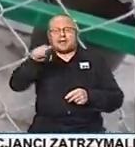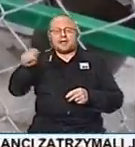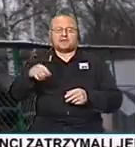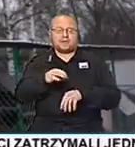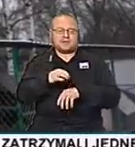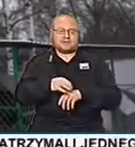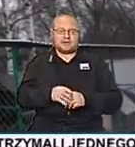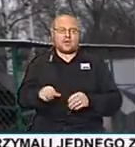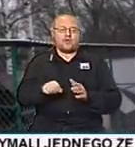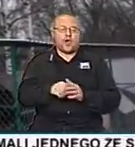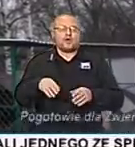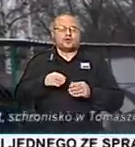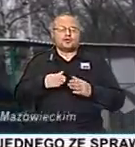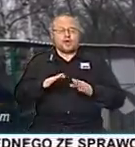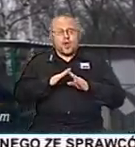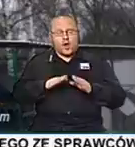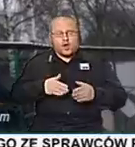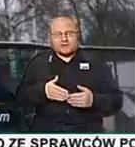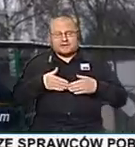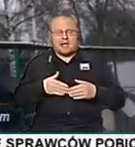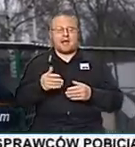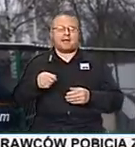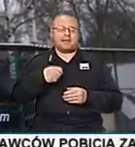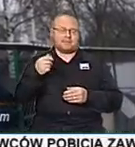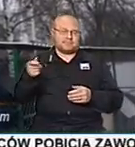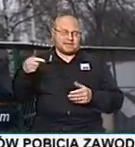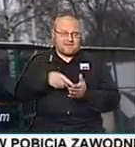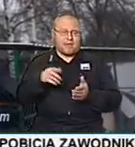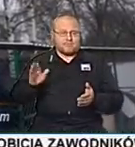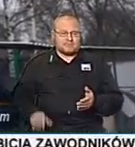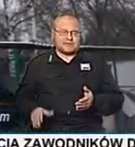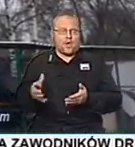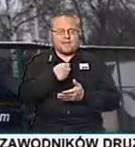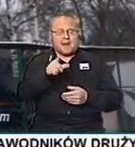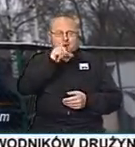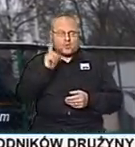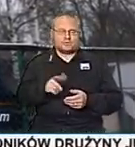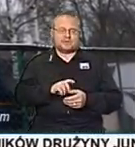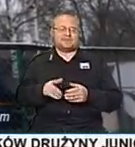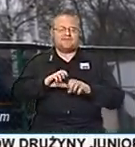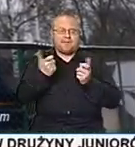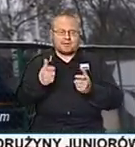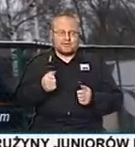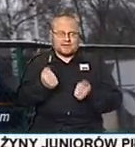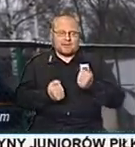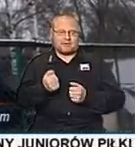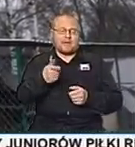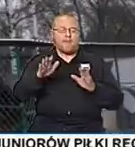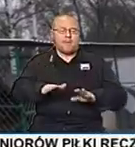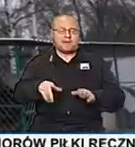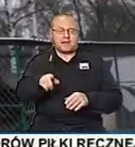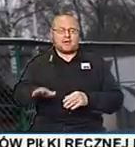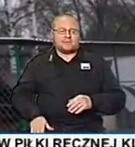lecznicach. Do schroniska trafiają psy właśnie z wypadków samochodowych. Trafiają psy odebrane ludziom za zagłodzenie. I pobyt takiego psa w